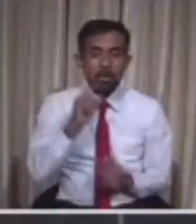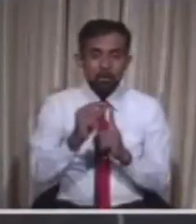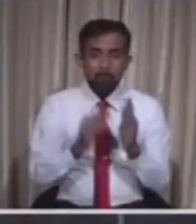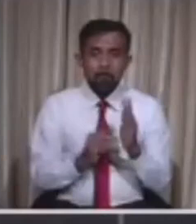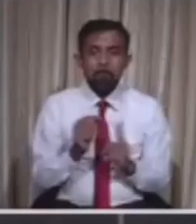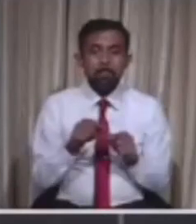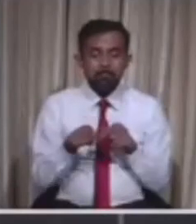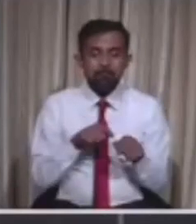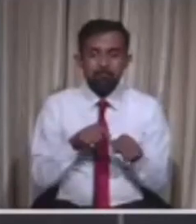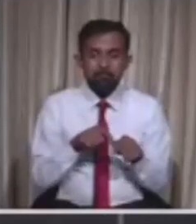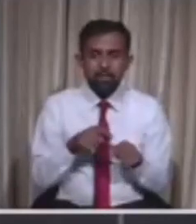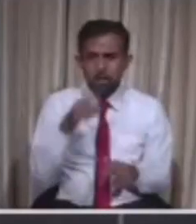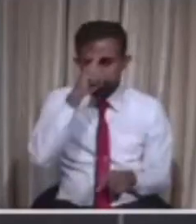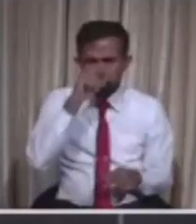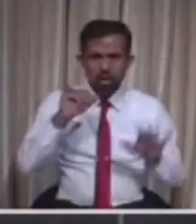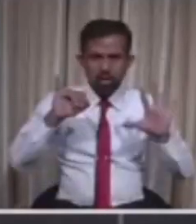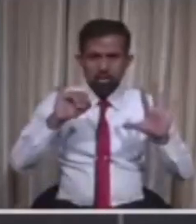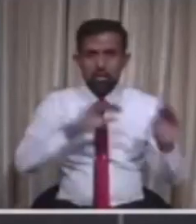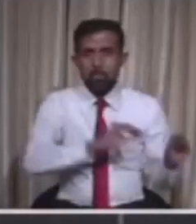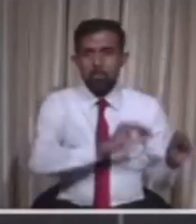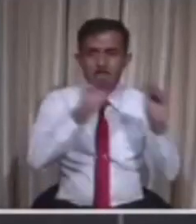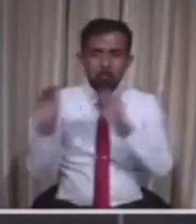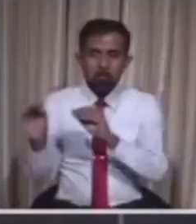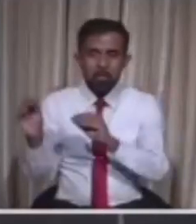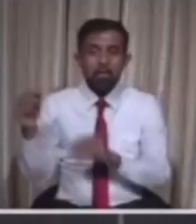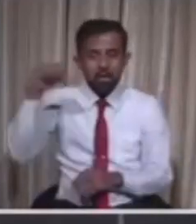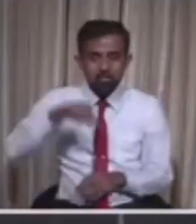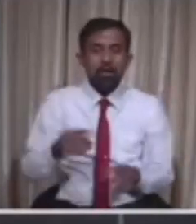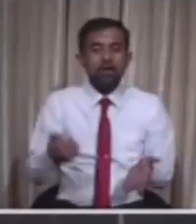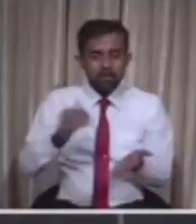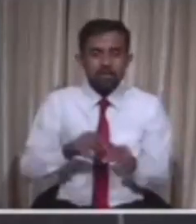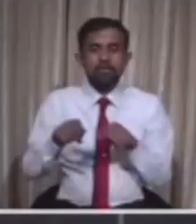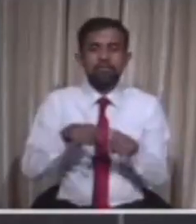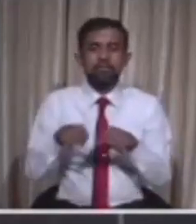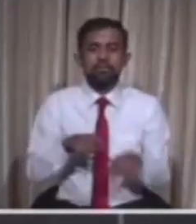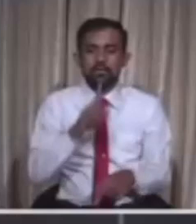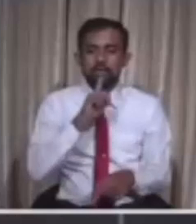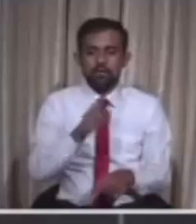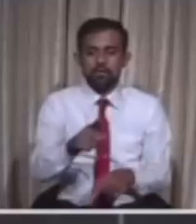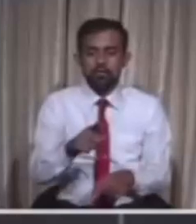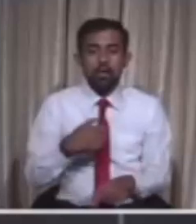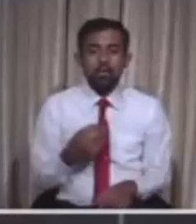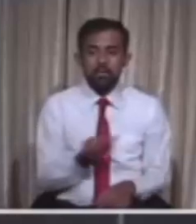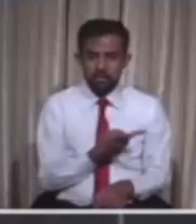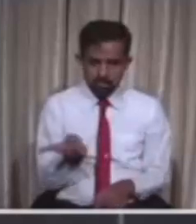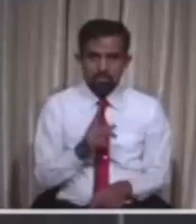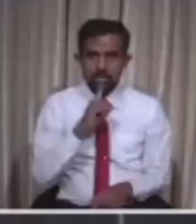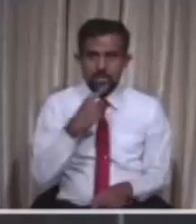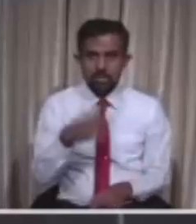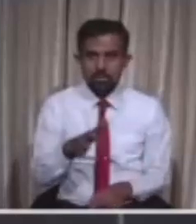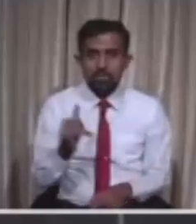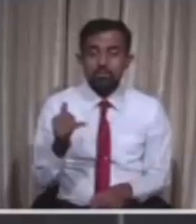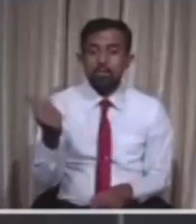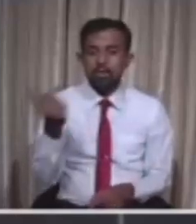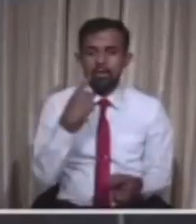මන්ත්‍රීවරයා හැටියට මාස 6කට විතර පස්සේ ඇවිල්ලා ඔහුත් ඒක ගැන සඳහන් කරා. අපි දෙන්නම කිව්වා. සමහරු